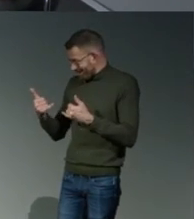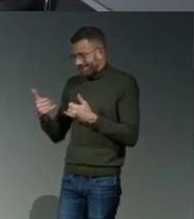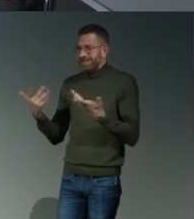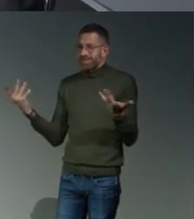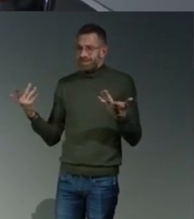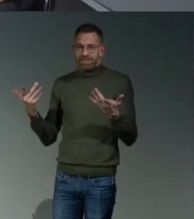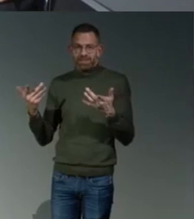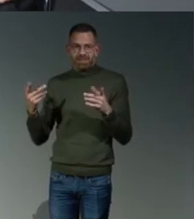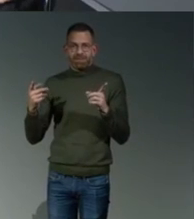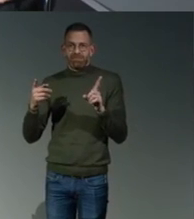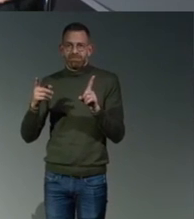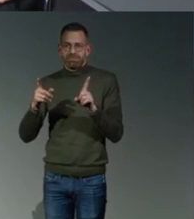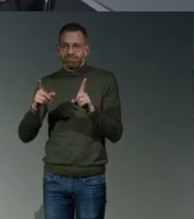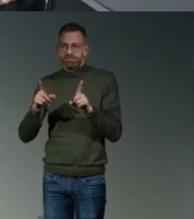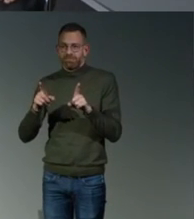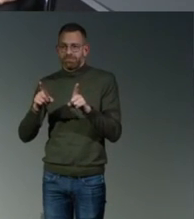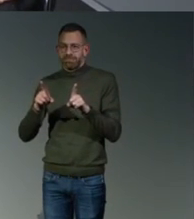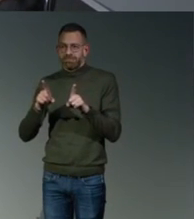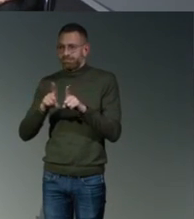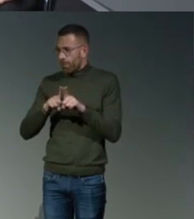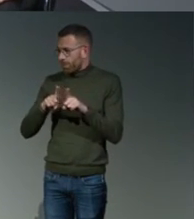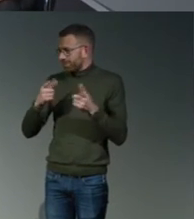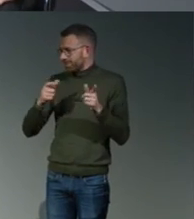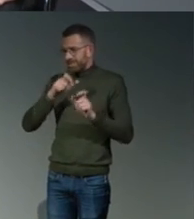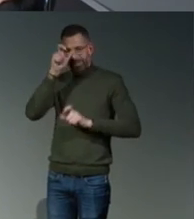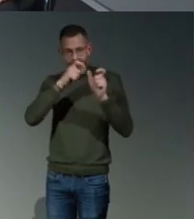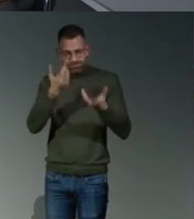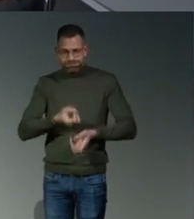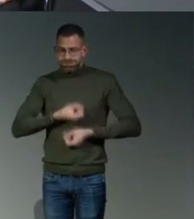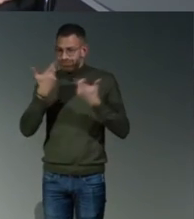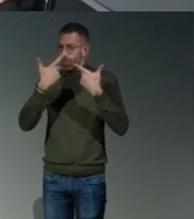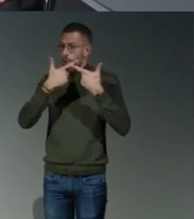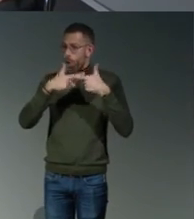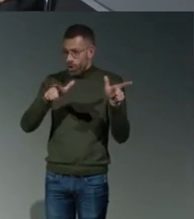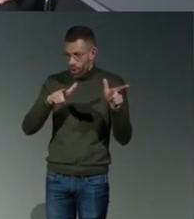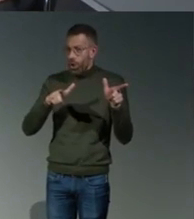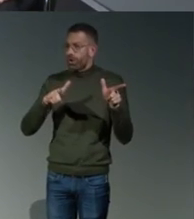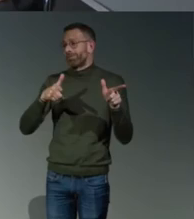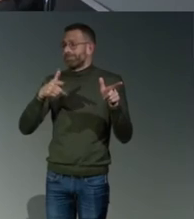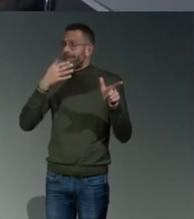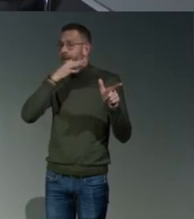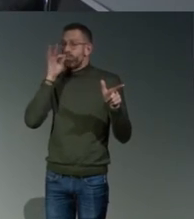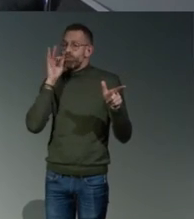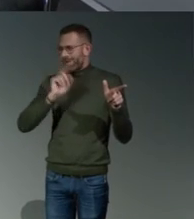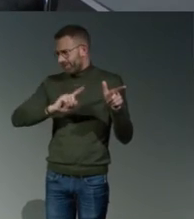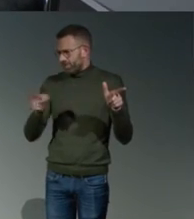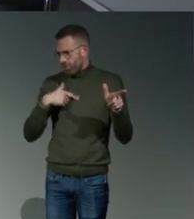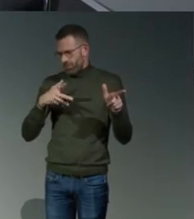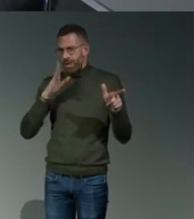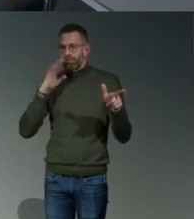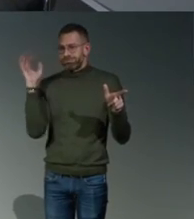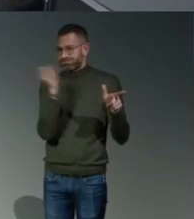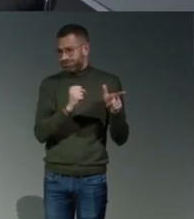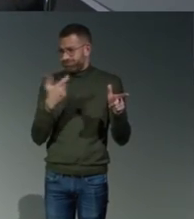personnes qui se sont exprimées dans une langue qu'on dit muette, puisque vous vous êtes aperçu que